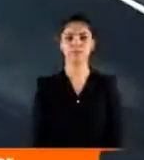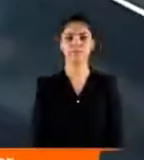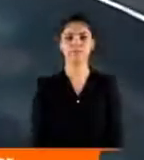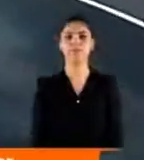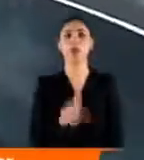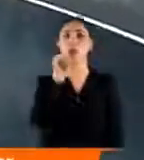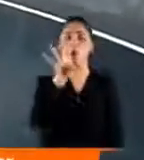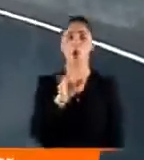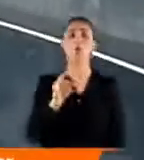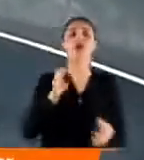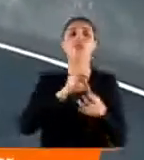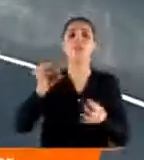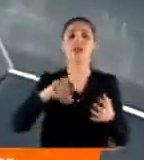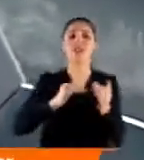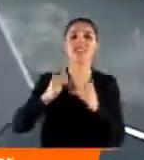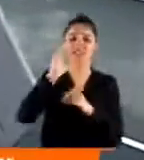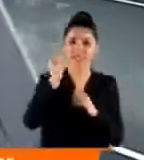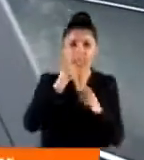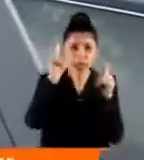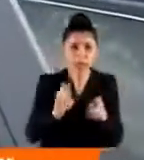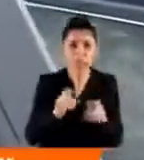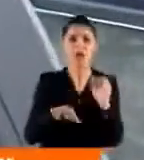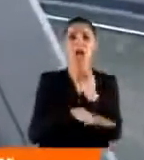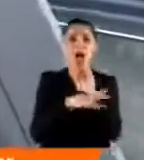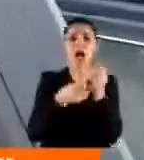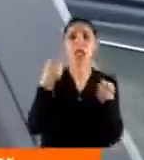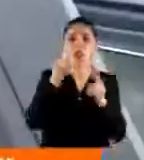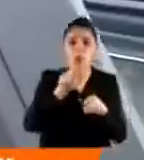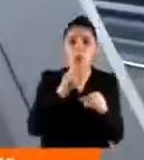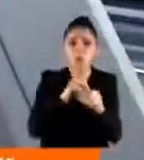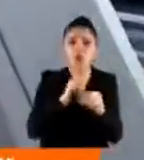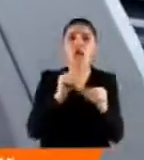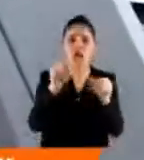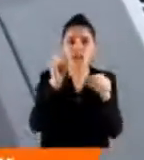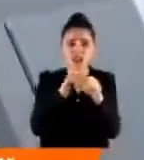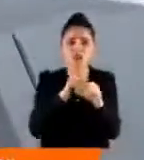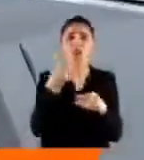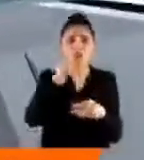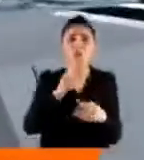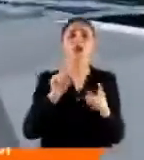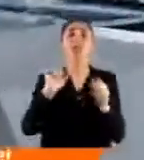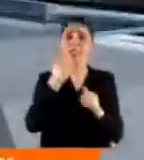Yani 10-15 metrekare fazla için değer mi hayatı yok etmeye, ölmeye sorgulamak lazım.